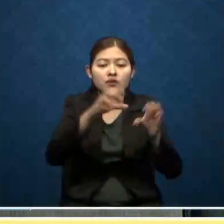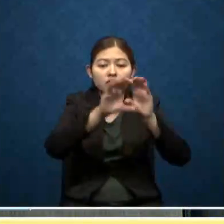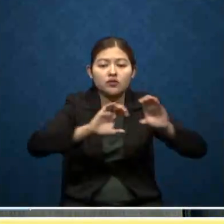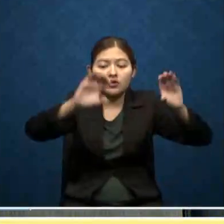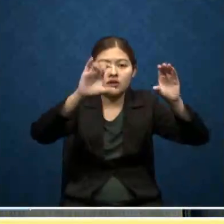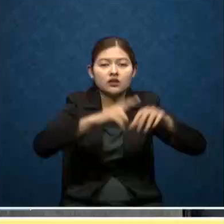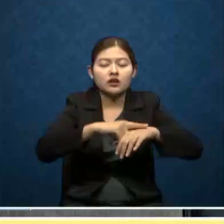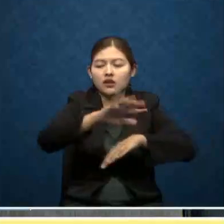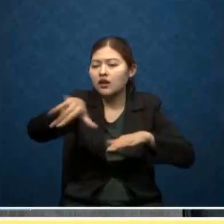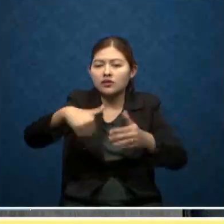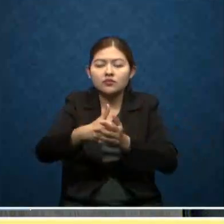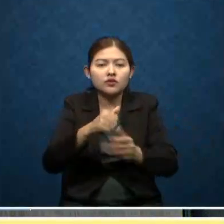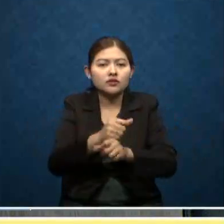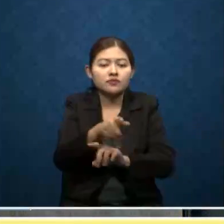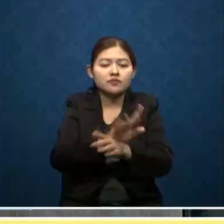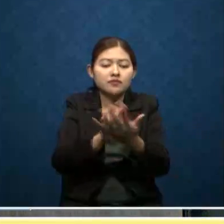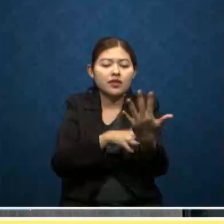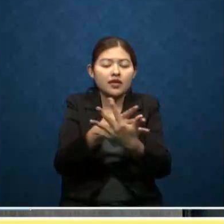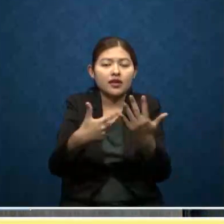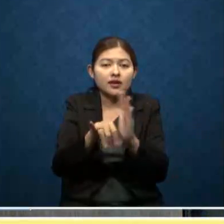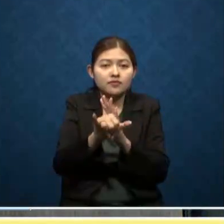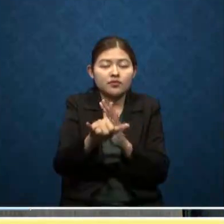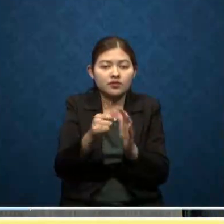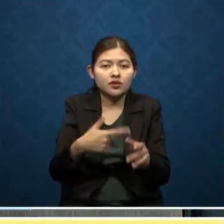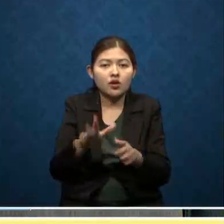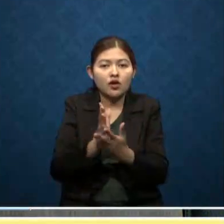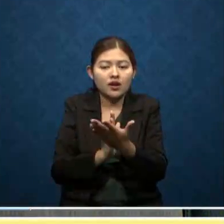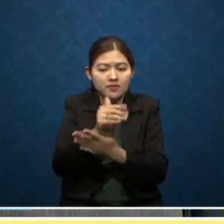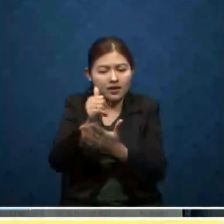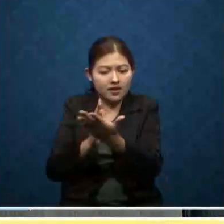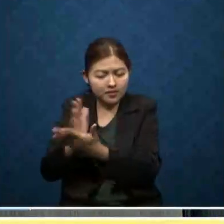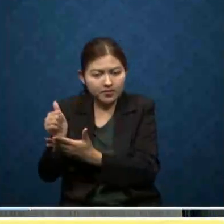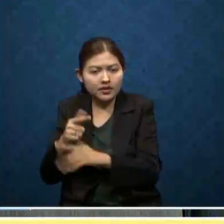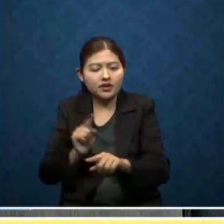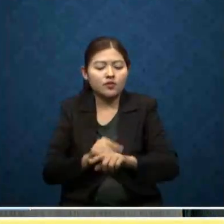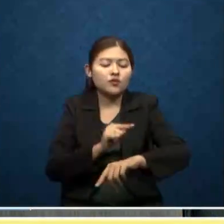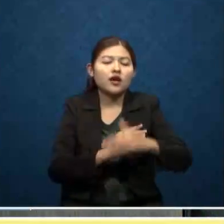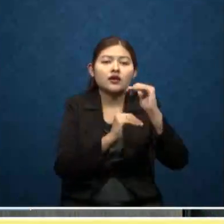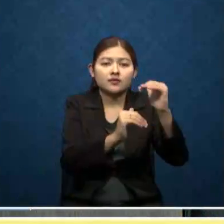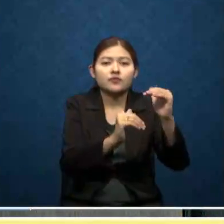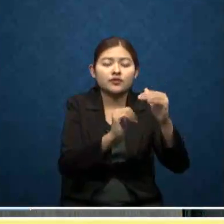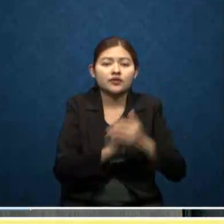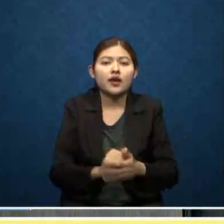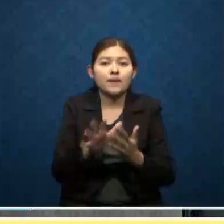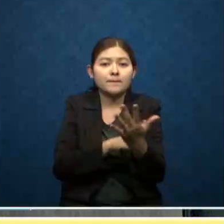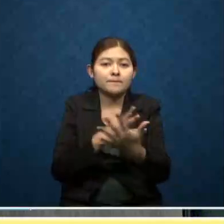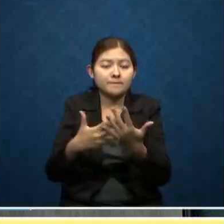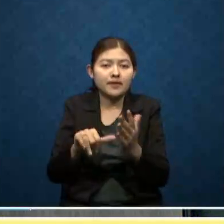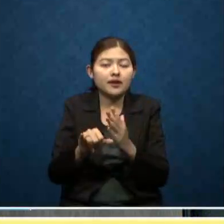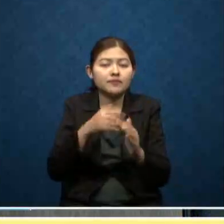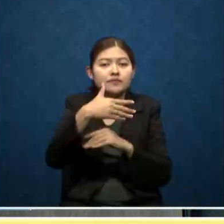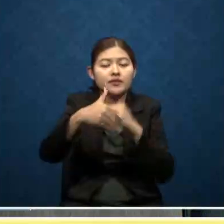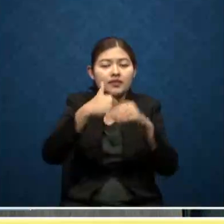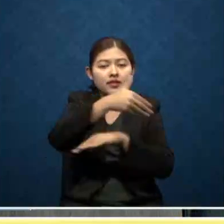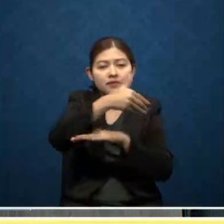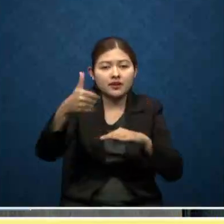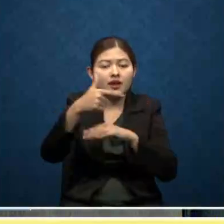หน้าที่ดำเนินการให้เป็นไปตามแผนการปฏิรูปประเทศเพื่อให้การปฏิรูปประเทศบรรลุผลสำฤทธิ์ตามระยะเวลาที่กำหนดไว้ในแผนการปฏิรูปประเทศนะ